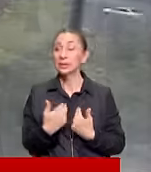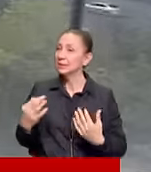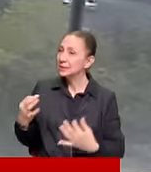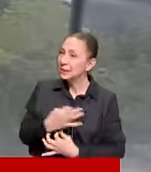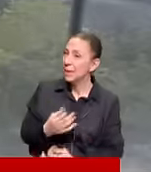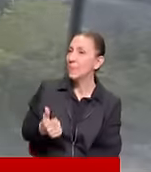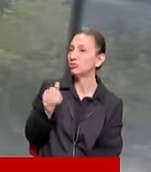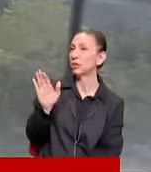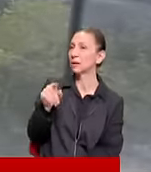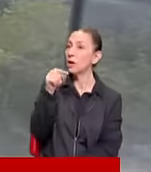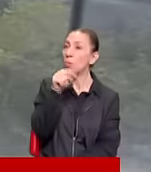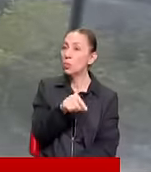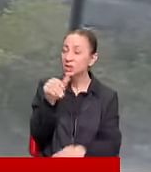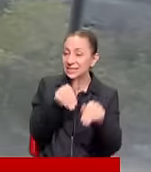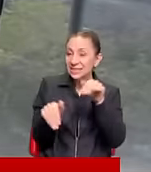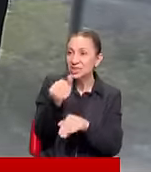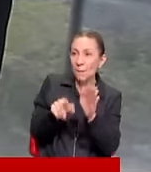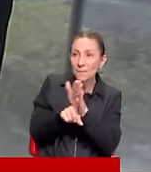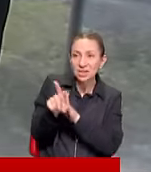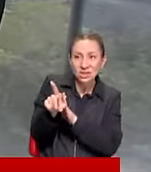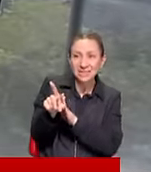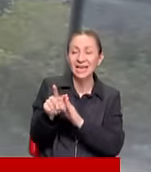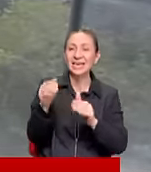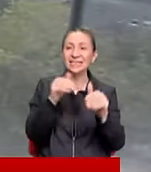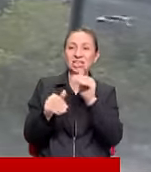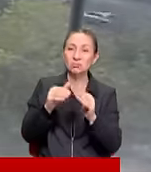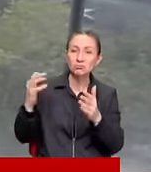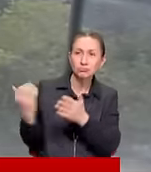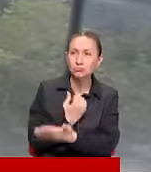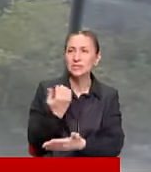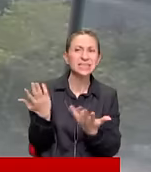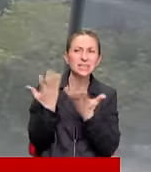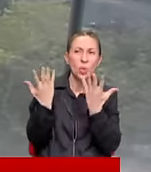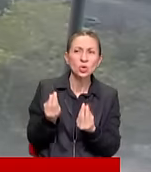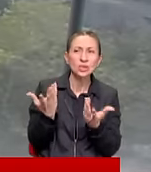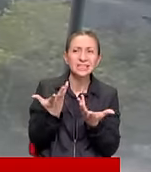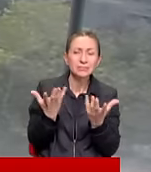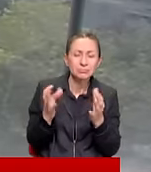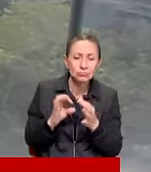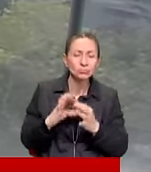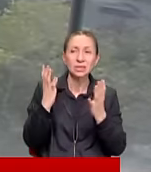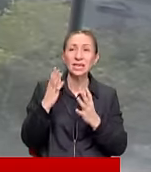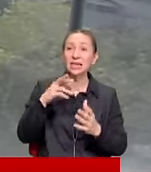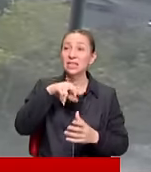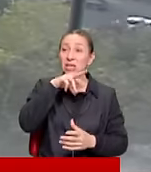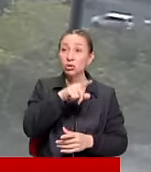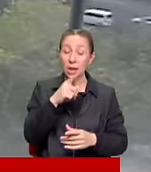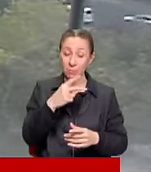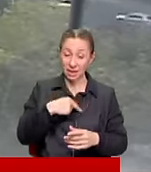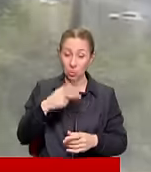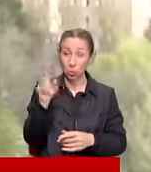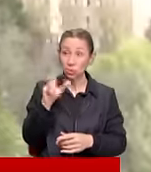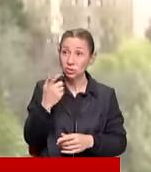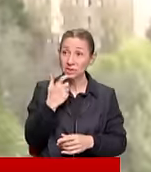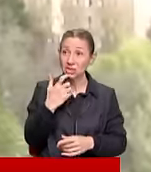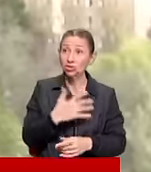Başkan, bu seçim başarısı, seçim zaferi nasıl oldu, nasıl geldi? Keçiören Belediyesi 30 senedir